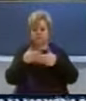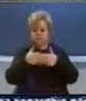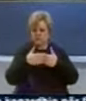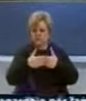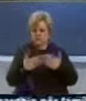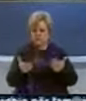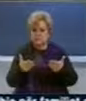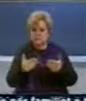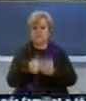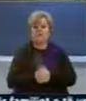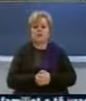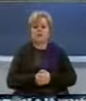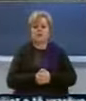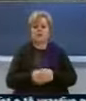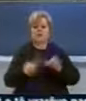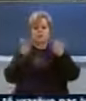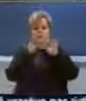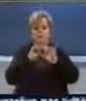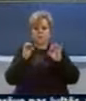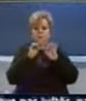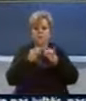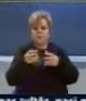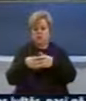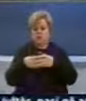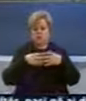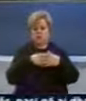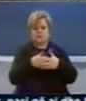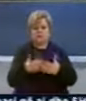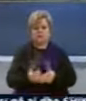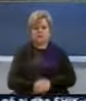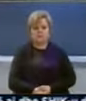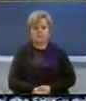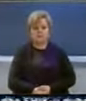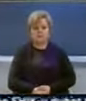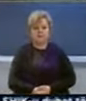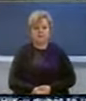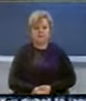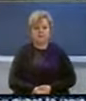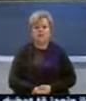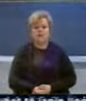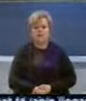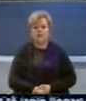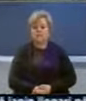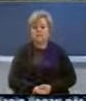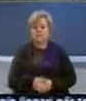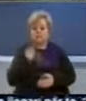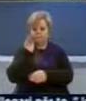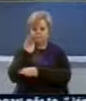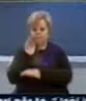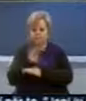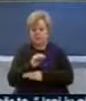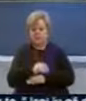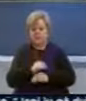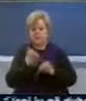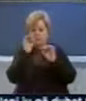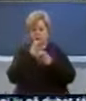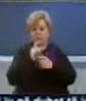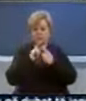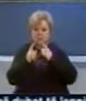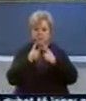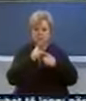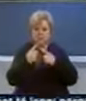ndërfqinësore, por as ato ndëretnike të mbrëmshme. Por mbi të gjitha kemi deklaruar se nuk do të bisedohet për